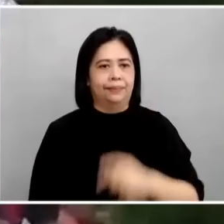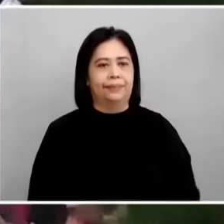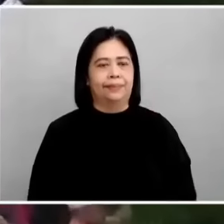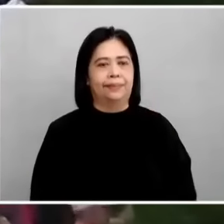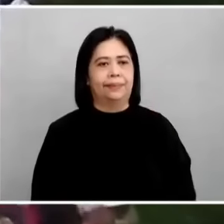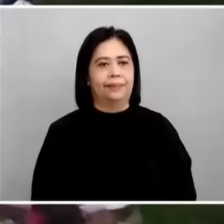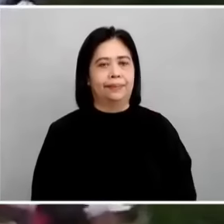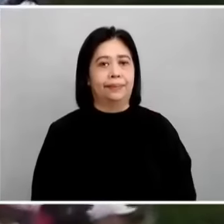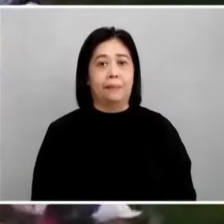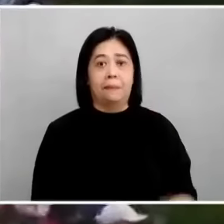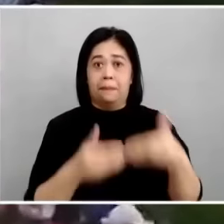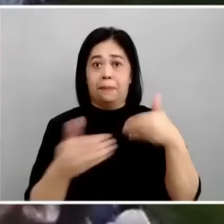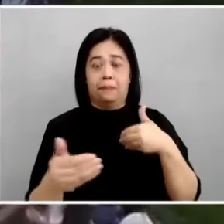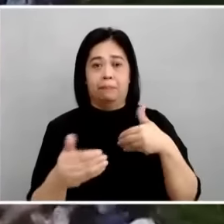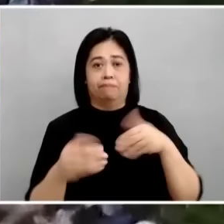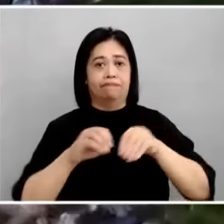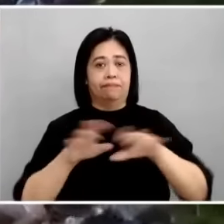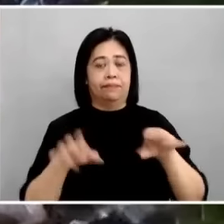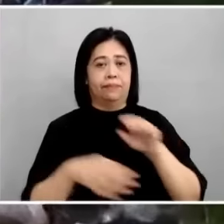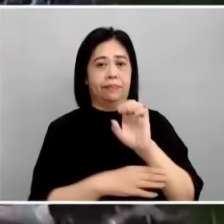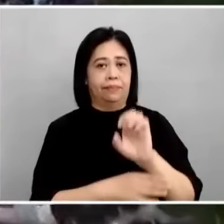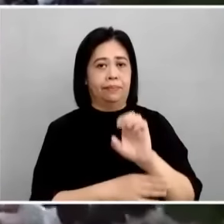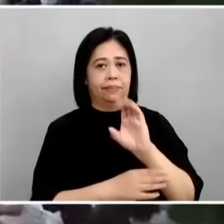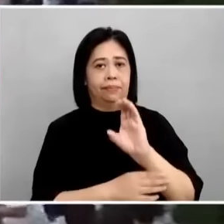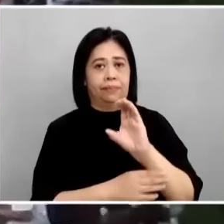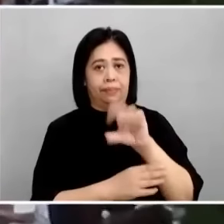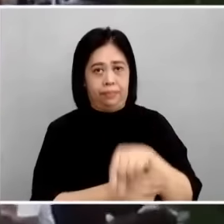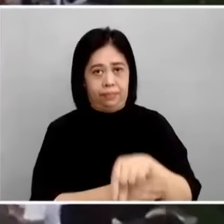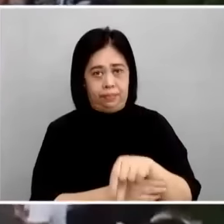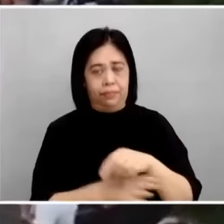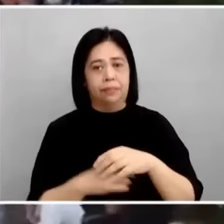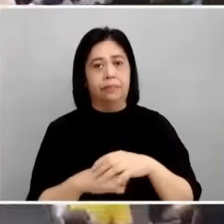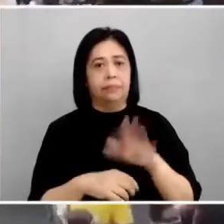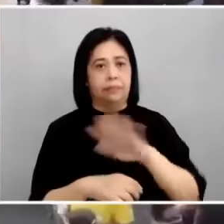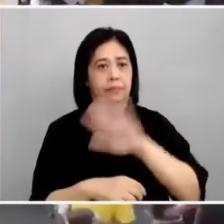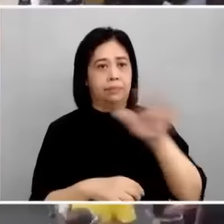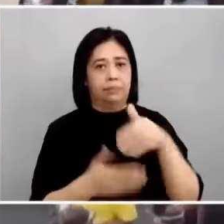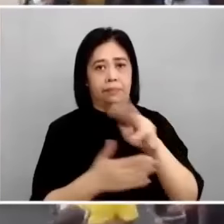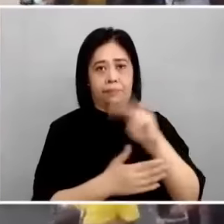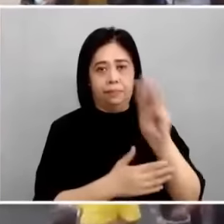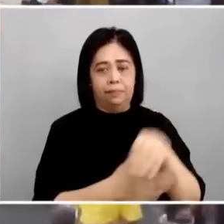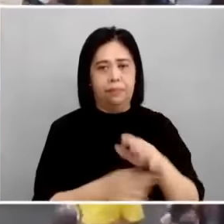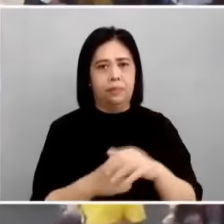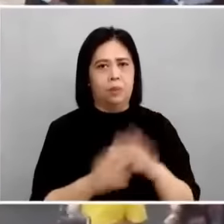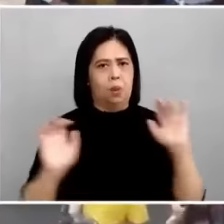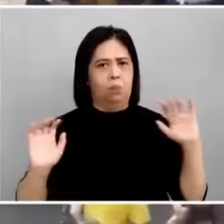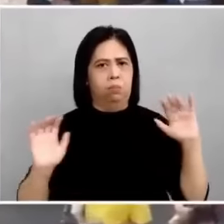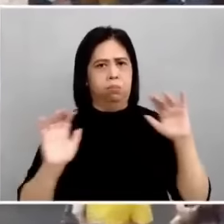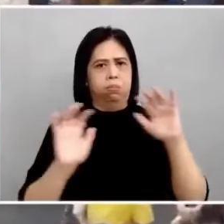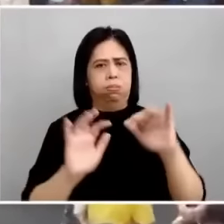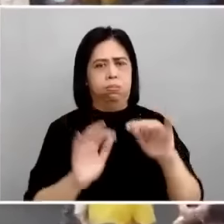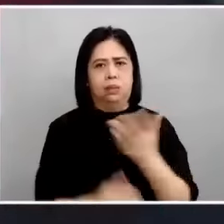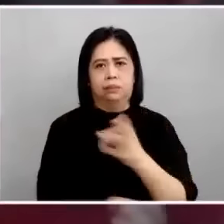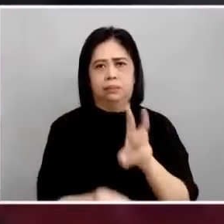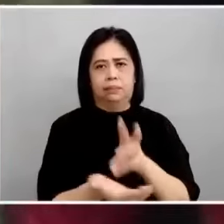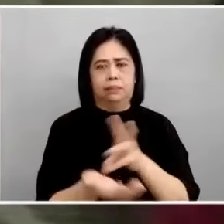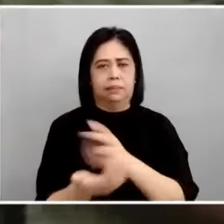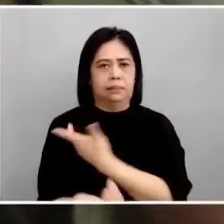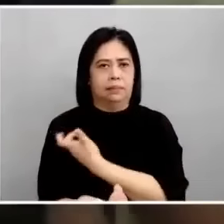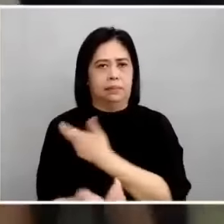Sa bisperas ng implementasyon ng enhanced community quarantine sa Metro Manila, sumugod sa mga vaccination center